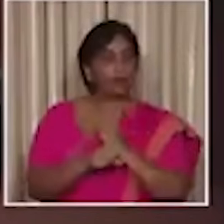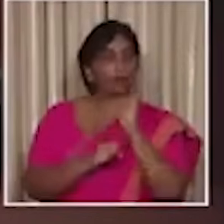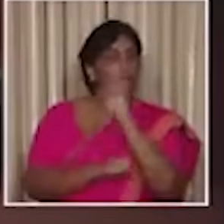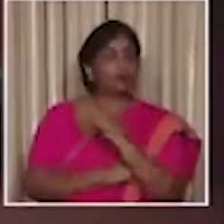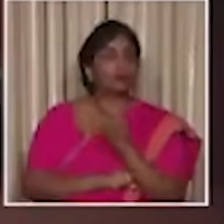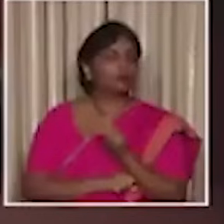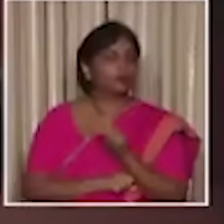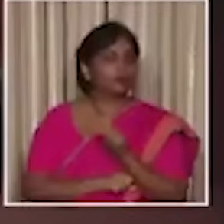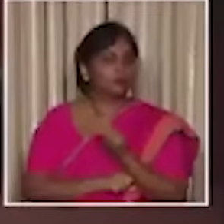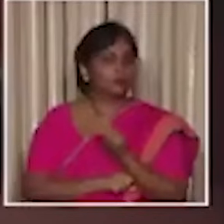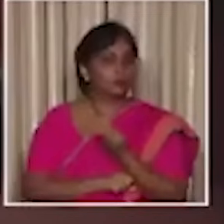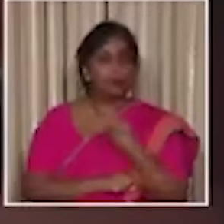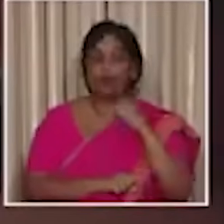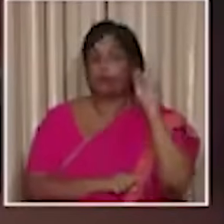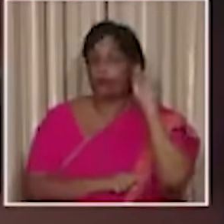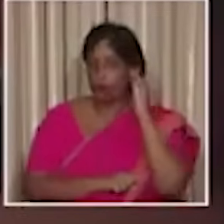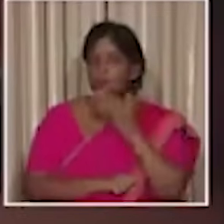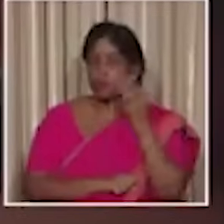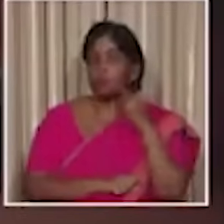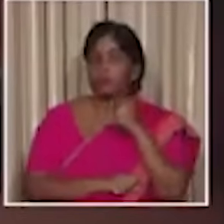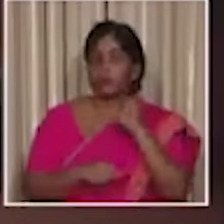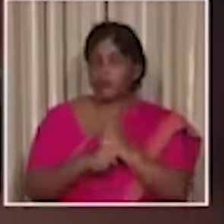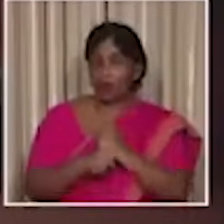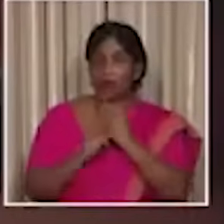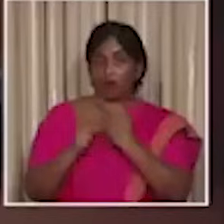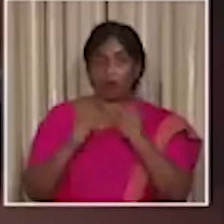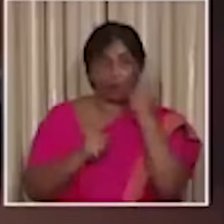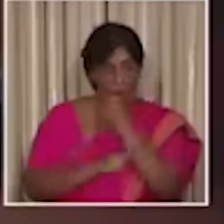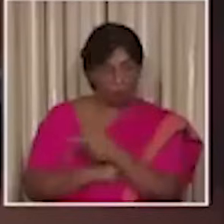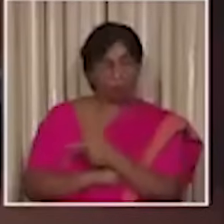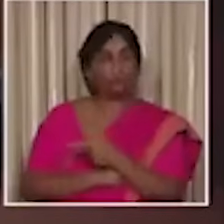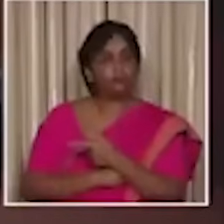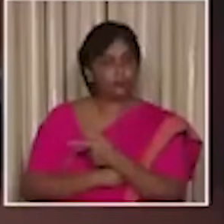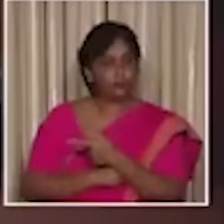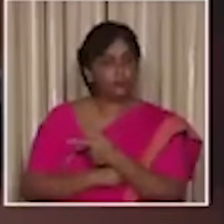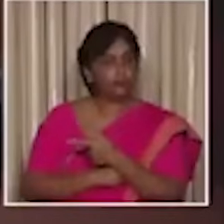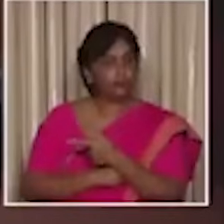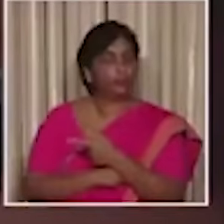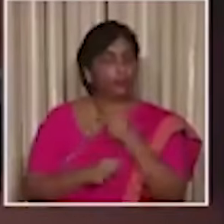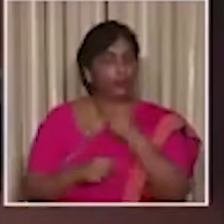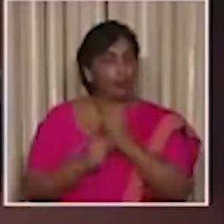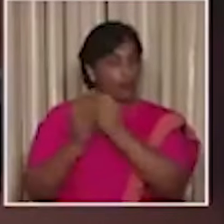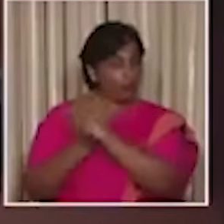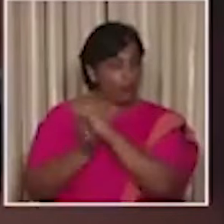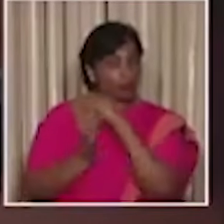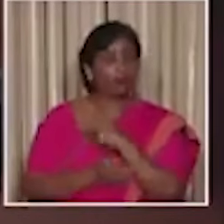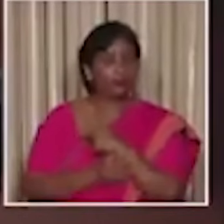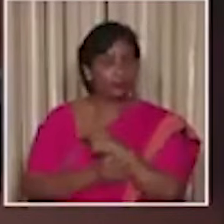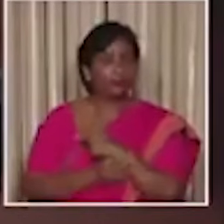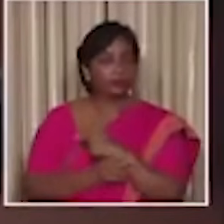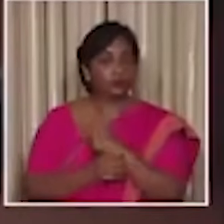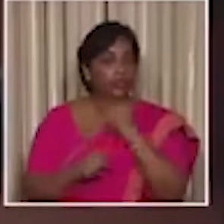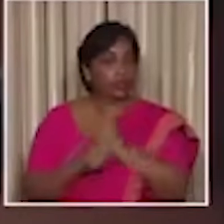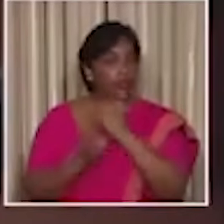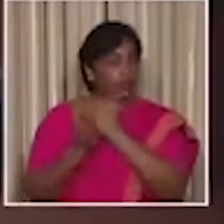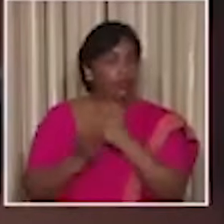කොපමණද එතකොට අපිට දැනගන්න පුළුවන් ඒ රාජ්‍ය භාගය අපිට දැනගන්න පුළුවන් ඒ රාජ්‍ය භාගය අපිට දැනගන්න පුළුවන් ඒ රාජ්‍ය භාගයෙන්